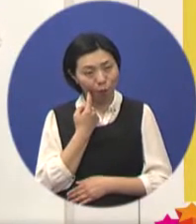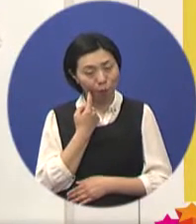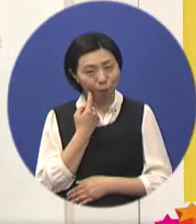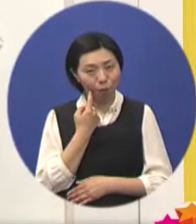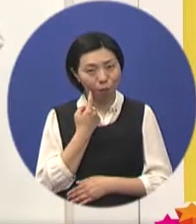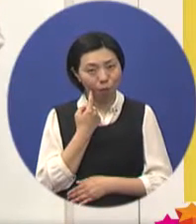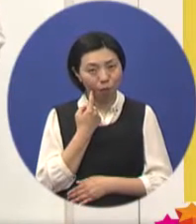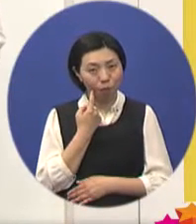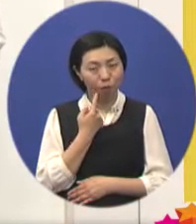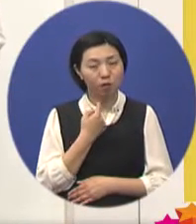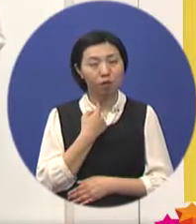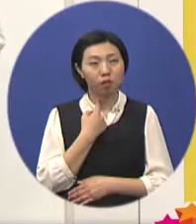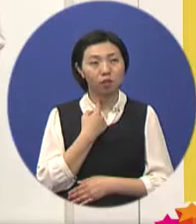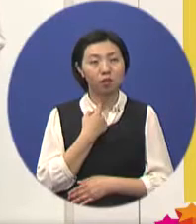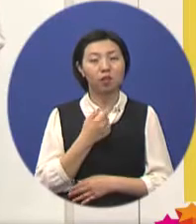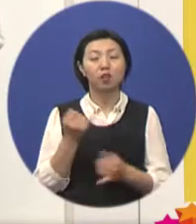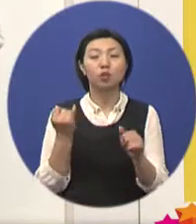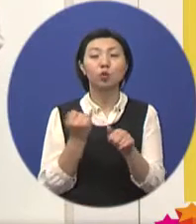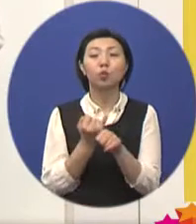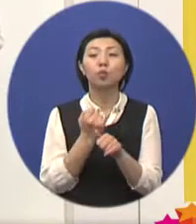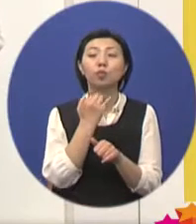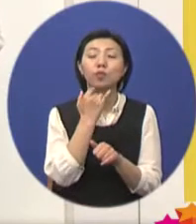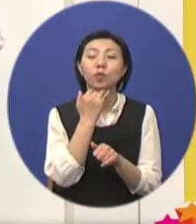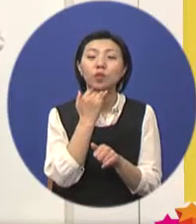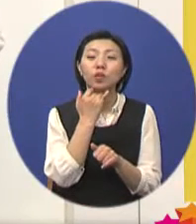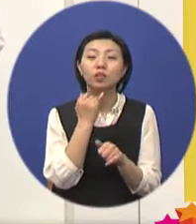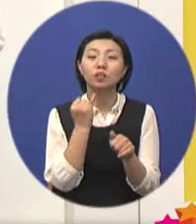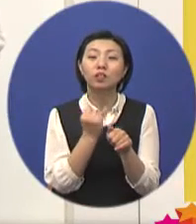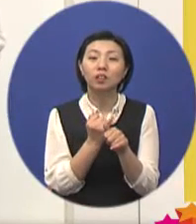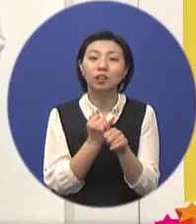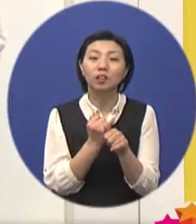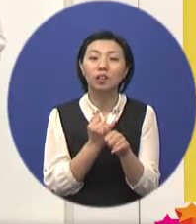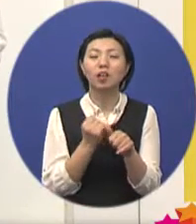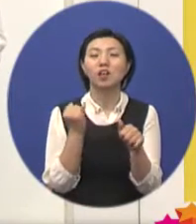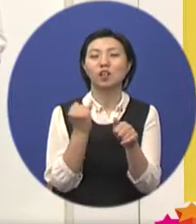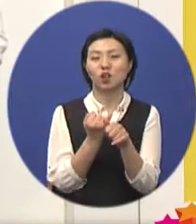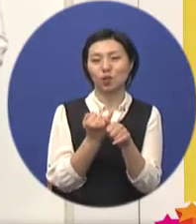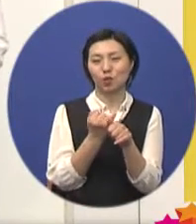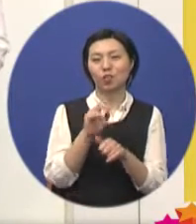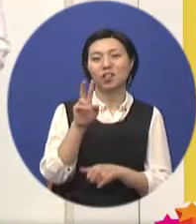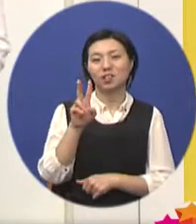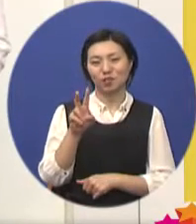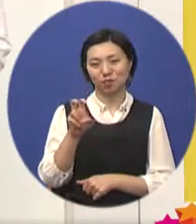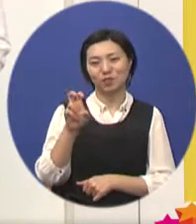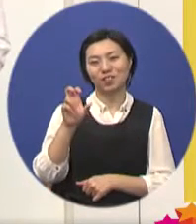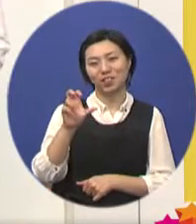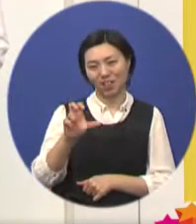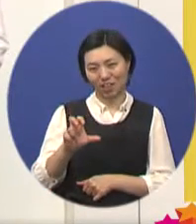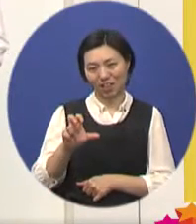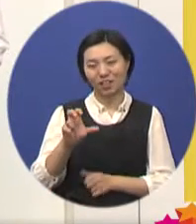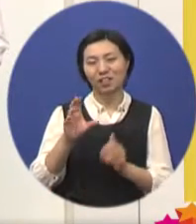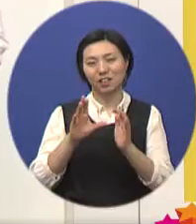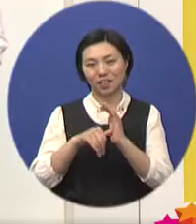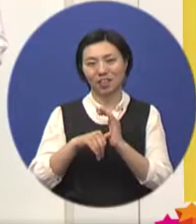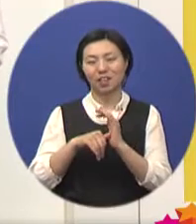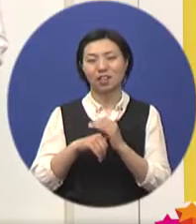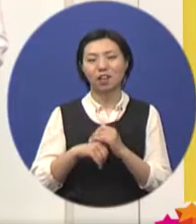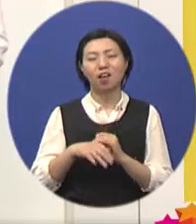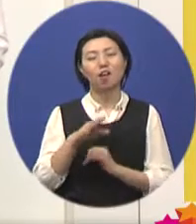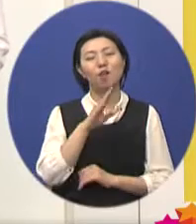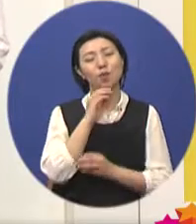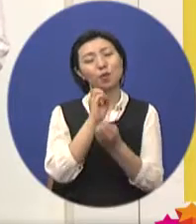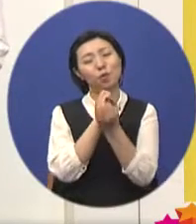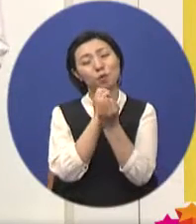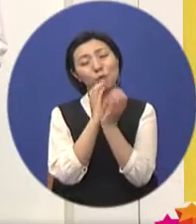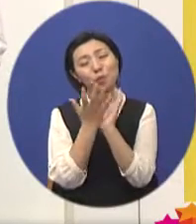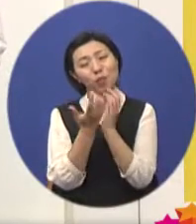결혼은 몇 살에 하셨어요? 결혼요? 예. 결혼은 25세 했습니다. 아이고, 곧다운 나이에 하셨네. 네. 그때 얘기